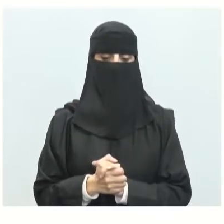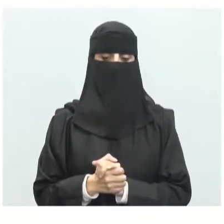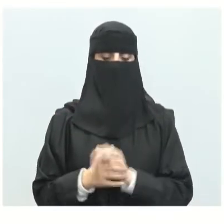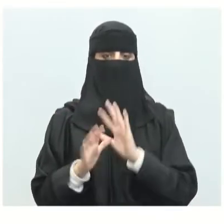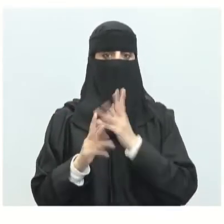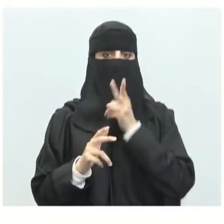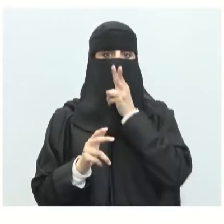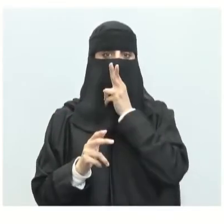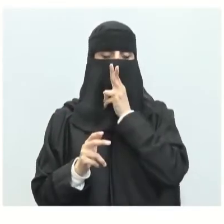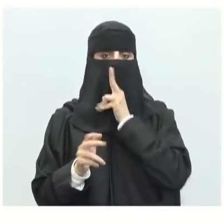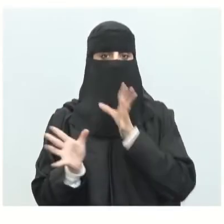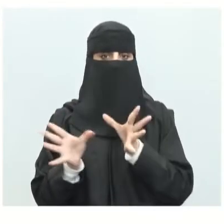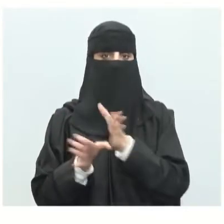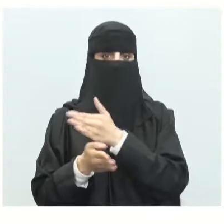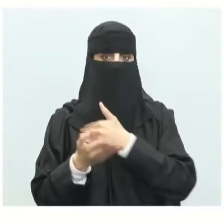نظفت